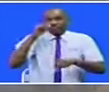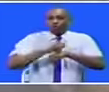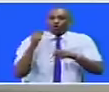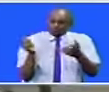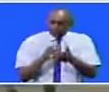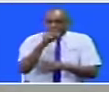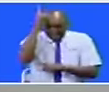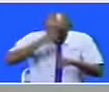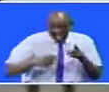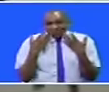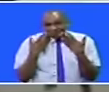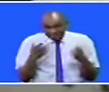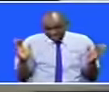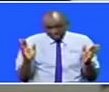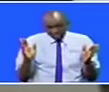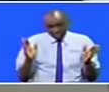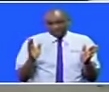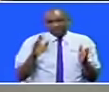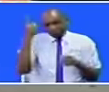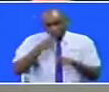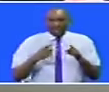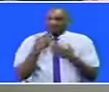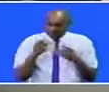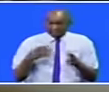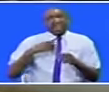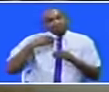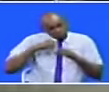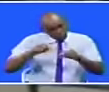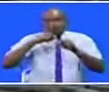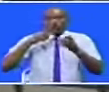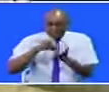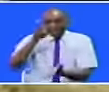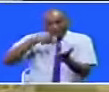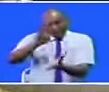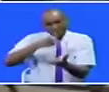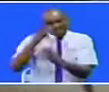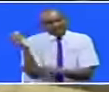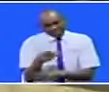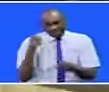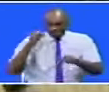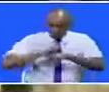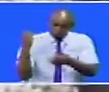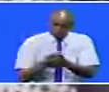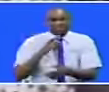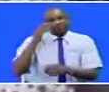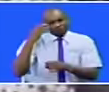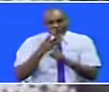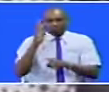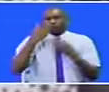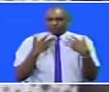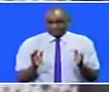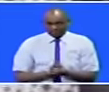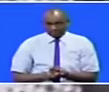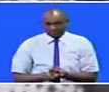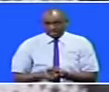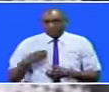ya kidato cha kwanza na baada ya hapo wataendelea kumlipia karo hadi atakapomaliza kidato cha 4. I thank